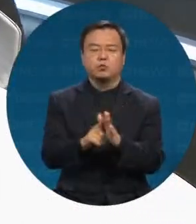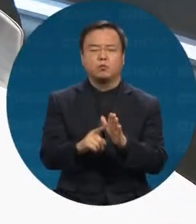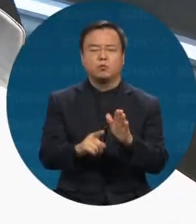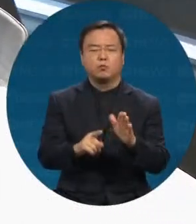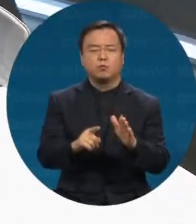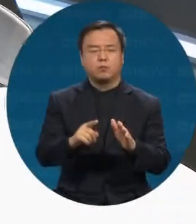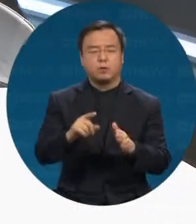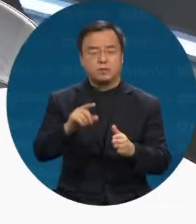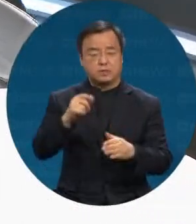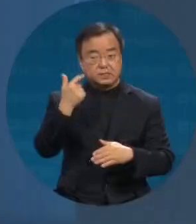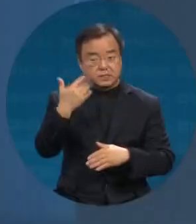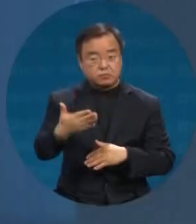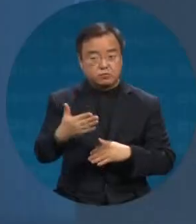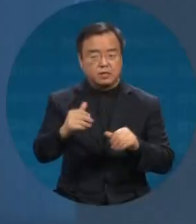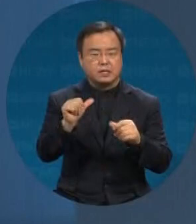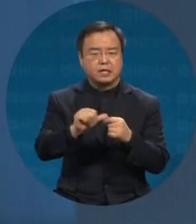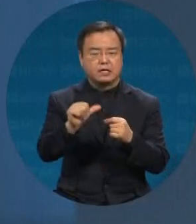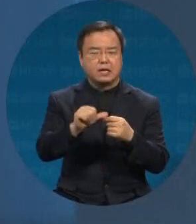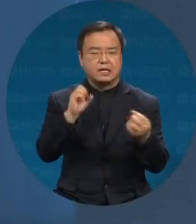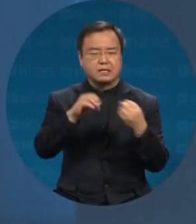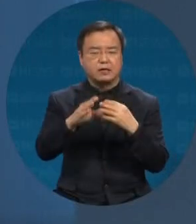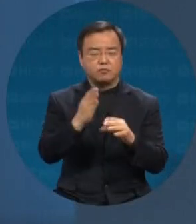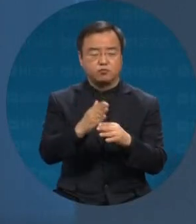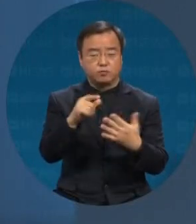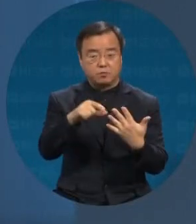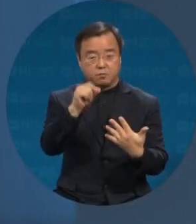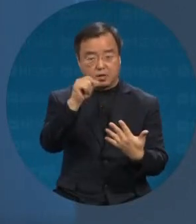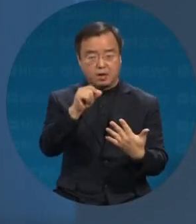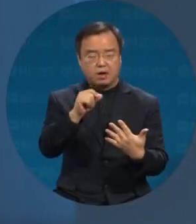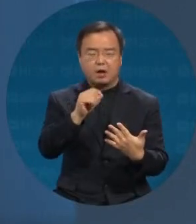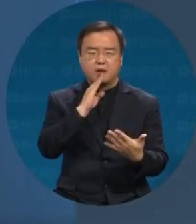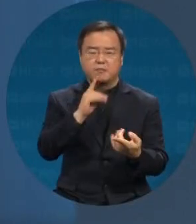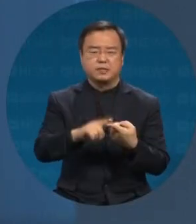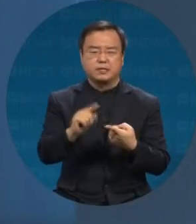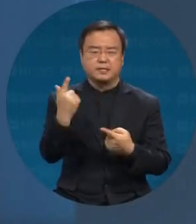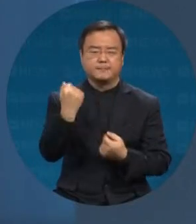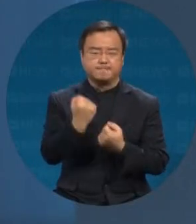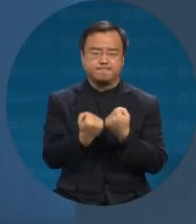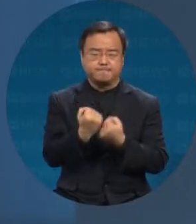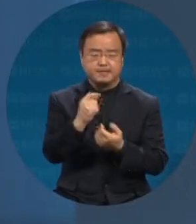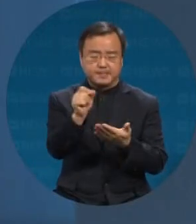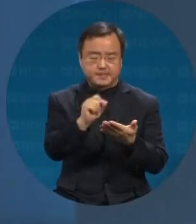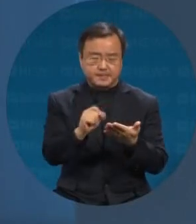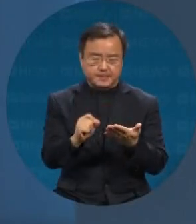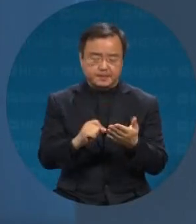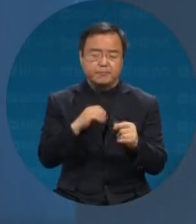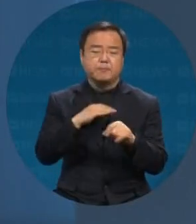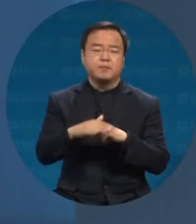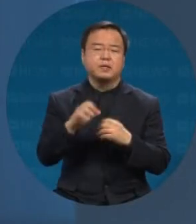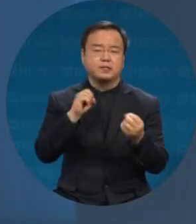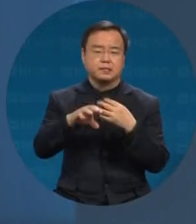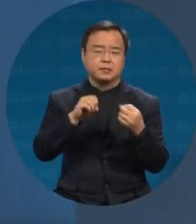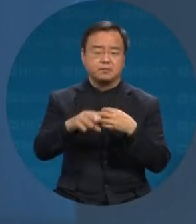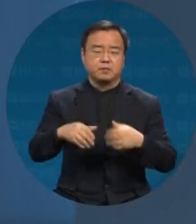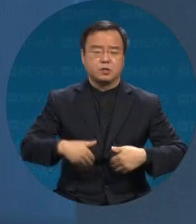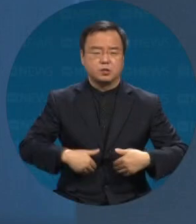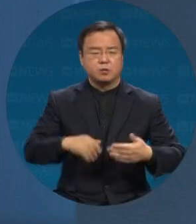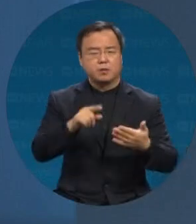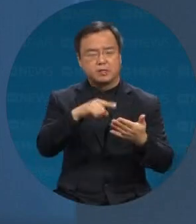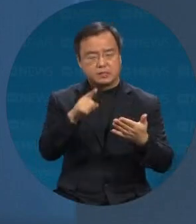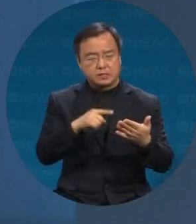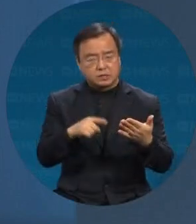맞지 않아요 그래서 서술형 도입이 저는 필요하다는 생각이 들고 채점 문제인데 채점에 공정성